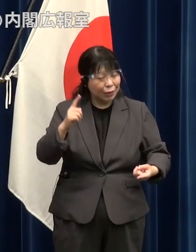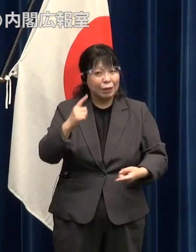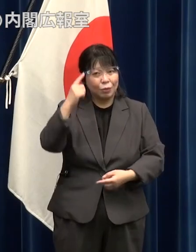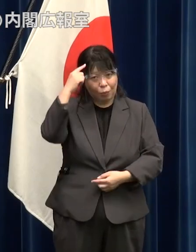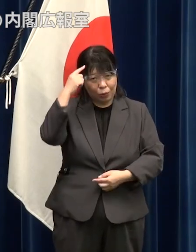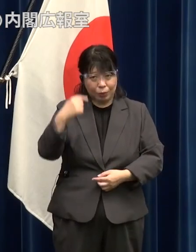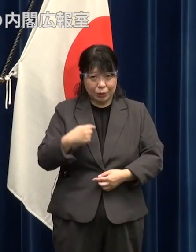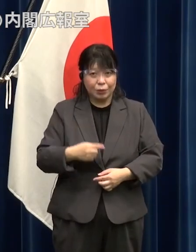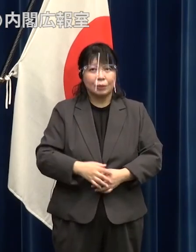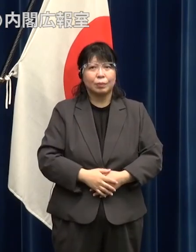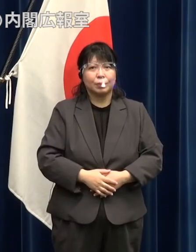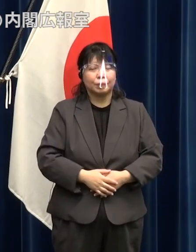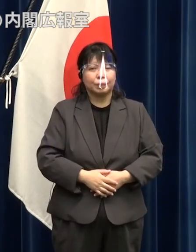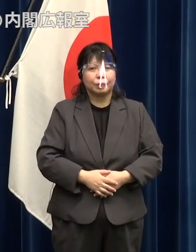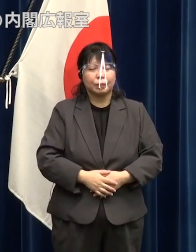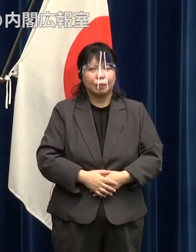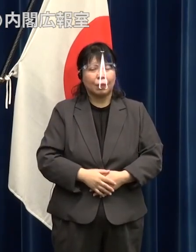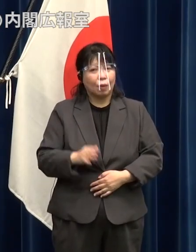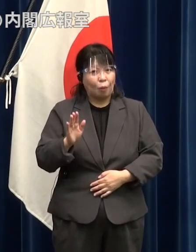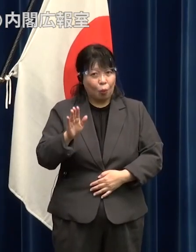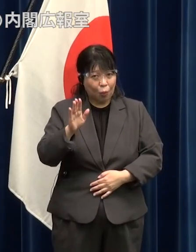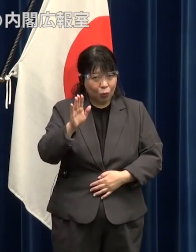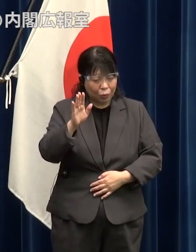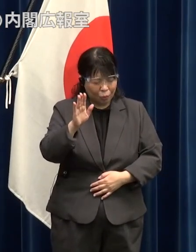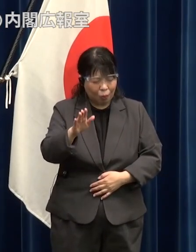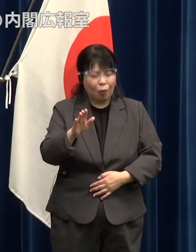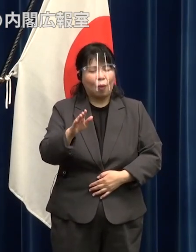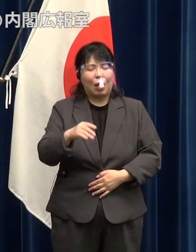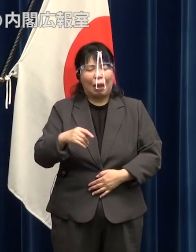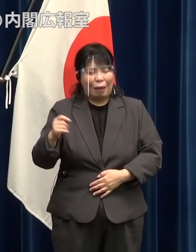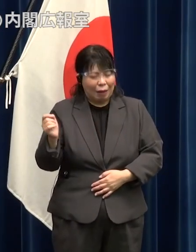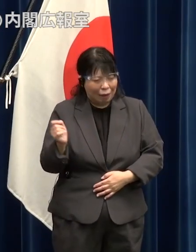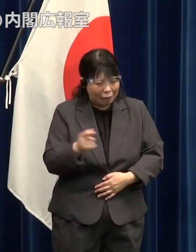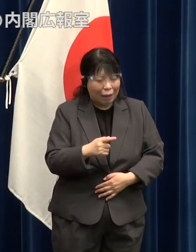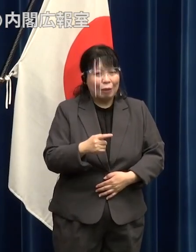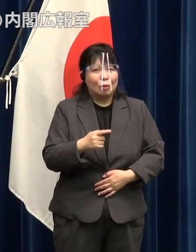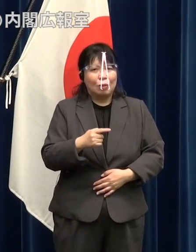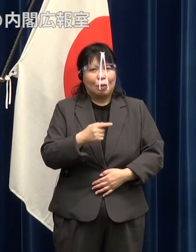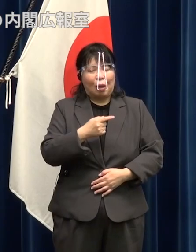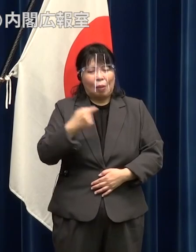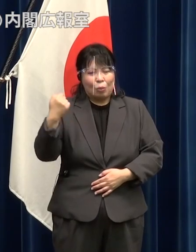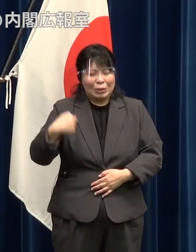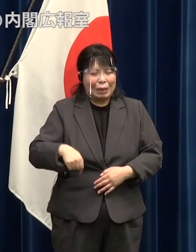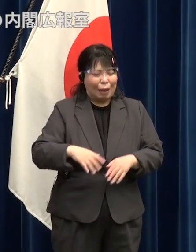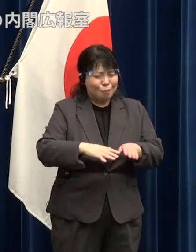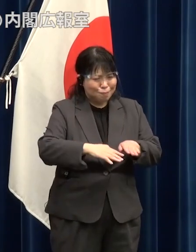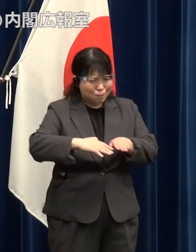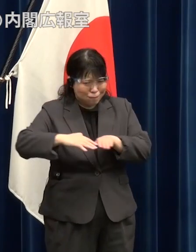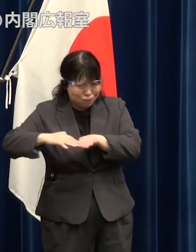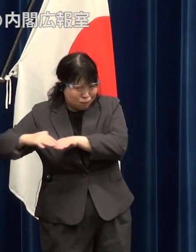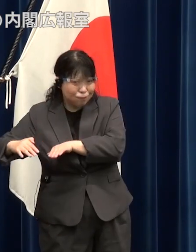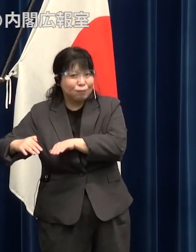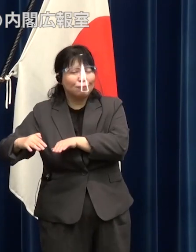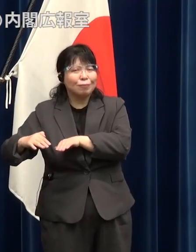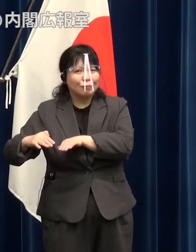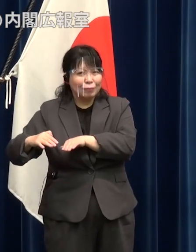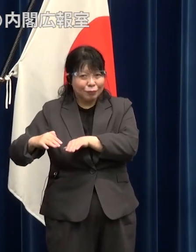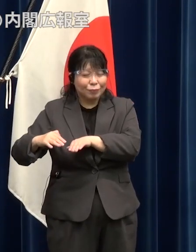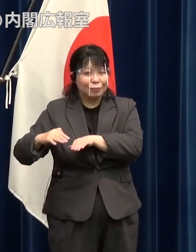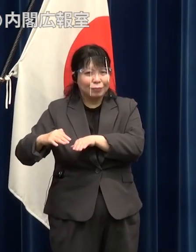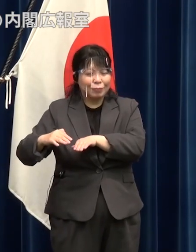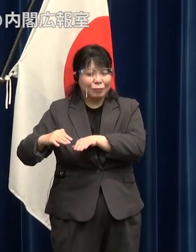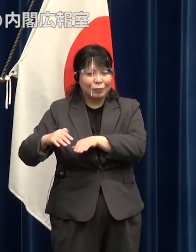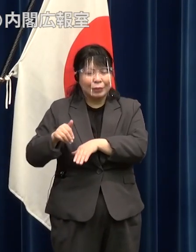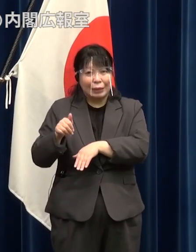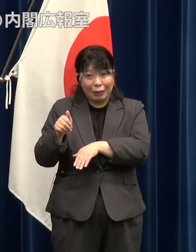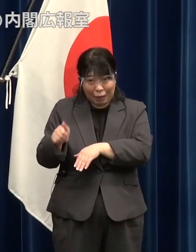っています。今後とも一刻も早くロシアが侵略をやめるようそして制裁が一層